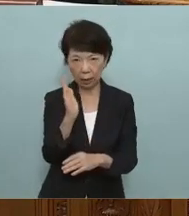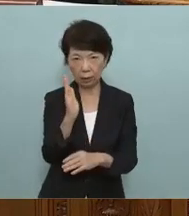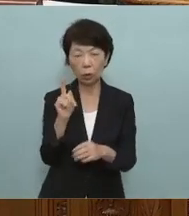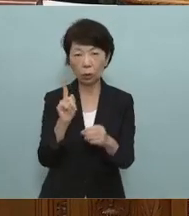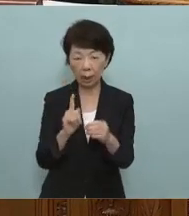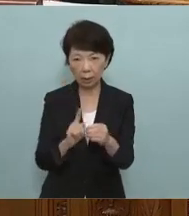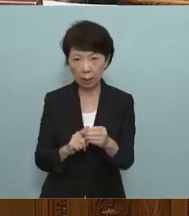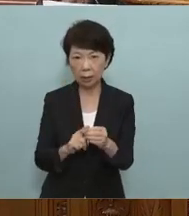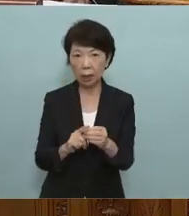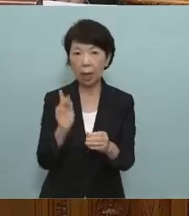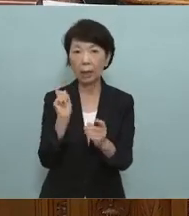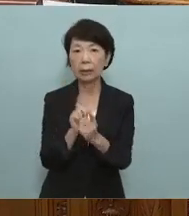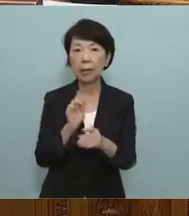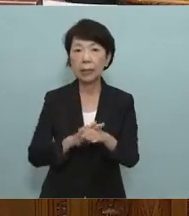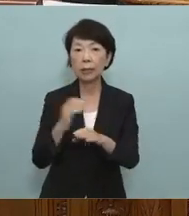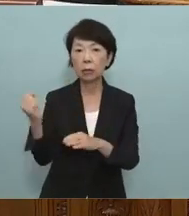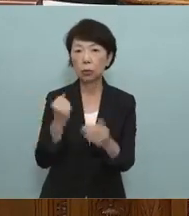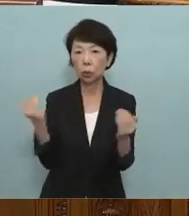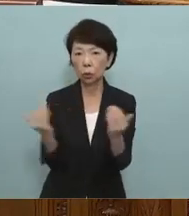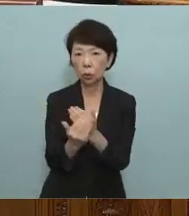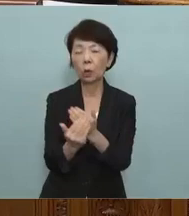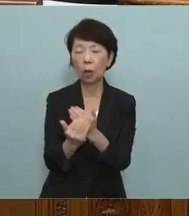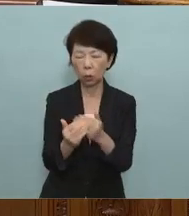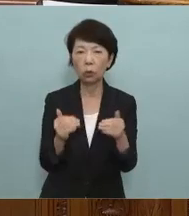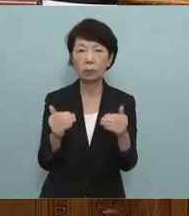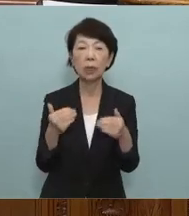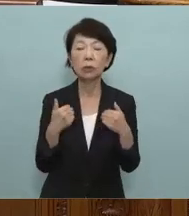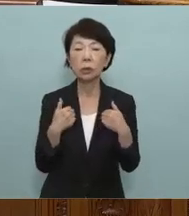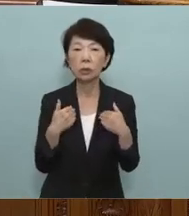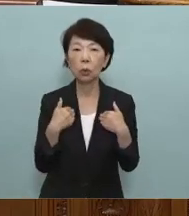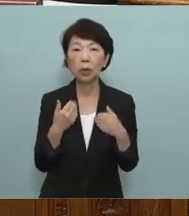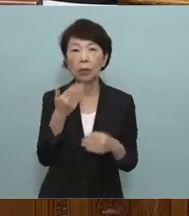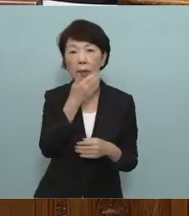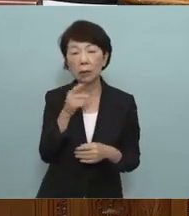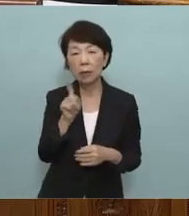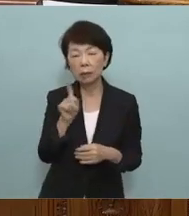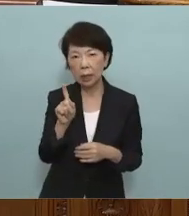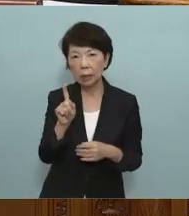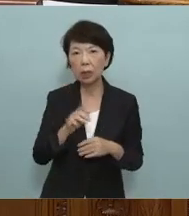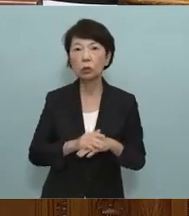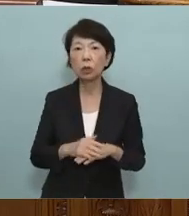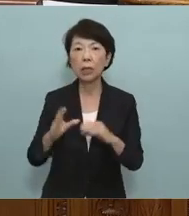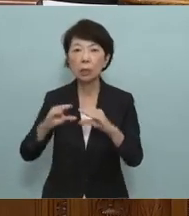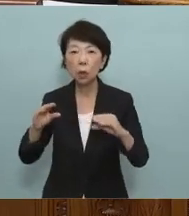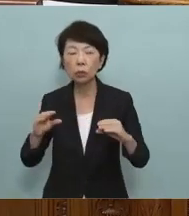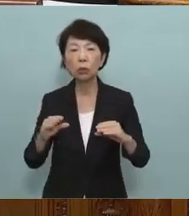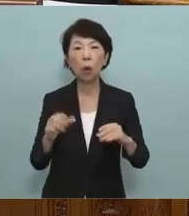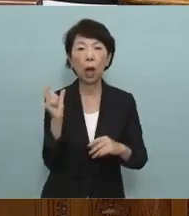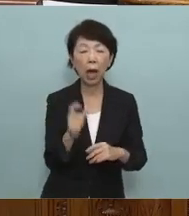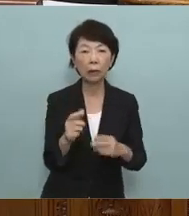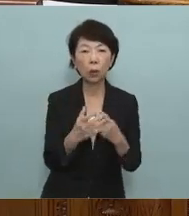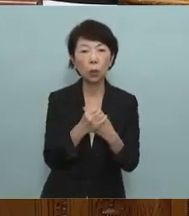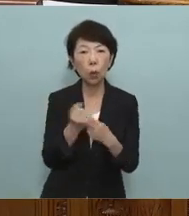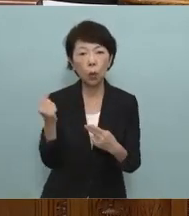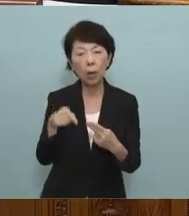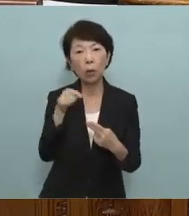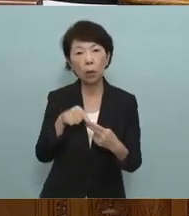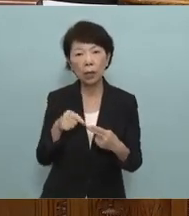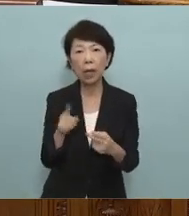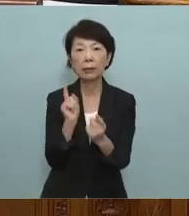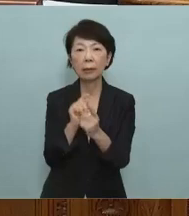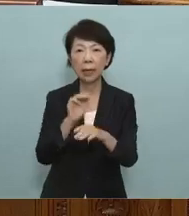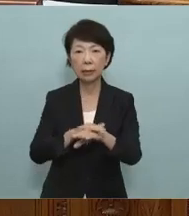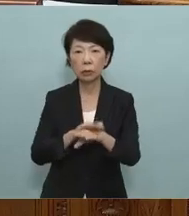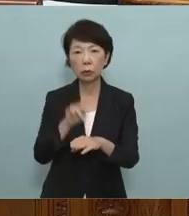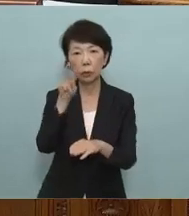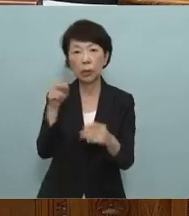ように、対策の強化を急ぐべきです。大切なのは、ソフトとハードの両面から対策を見直すこと